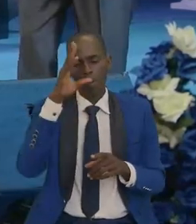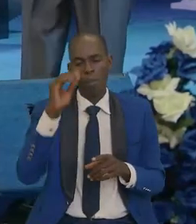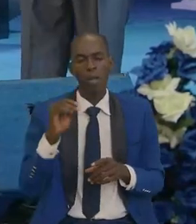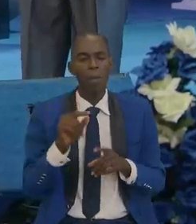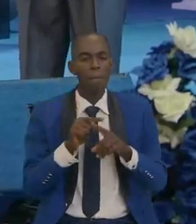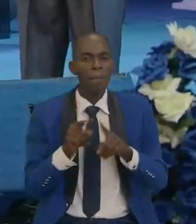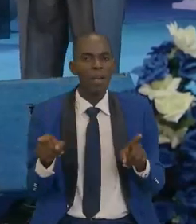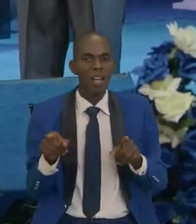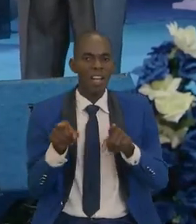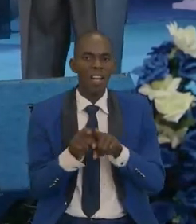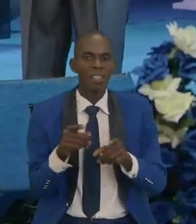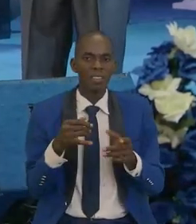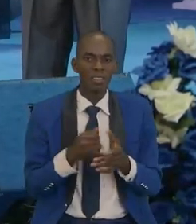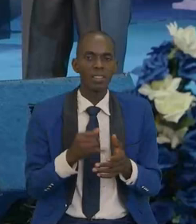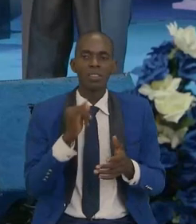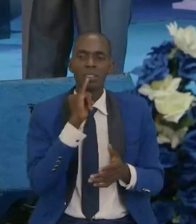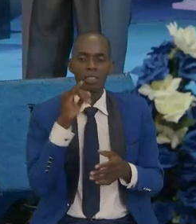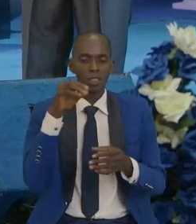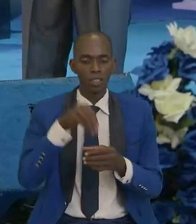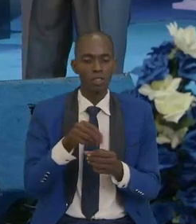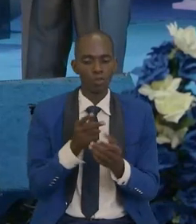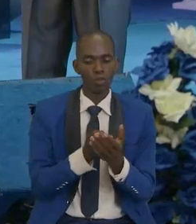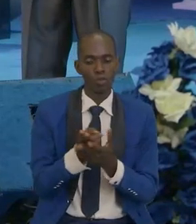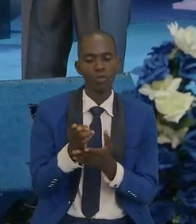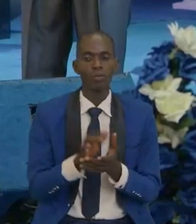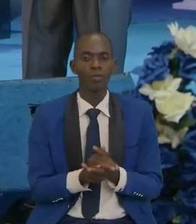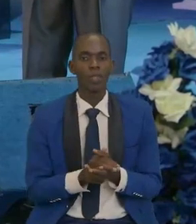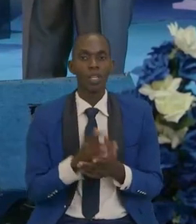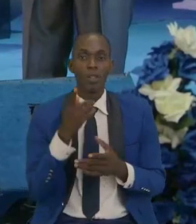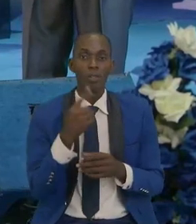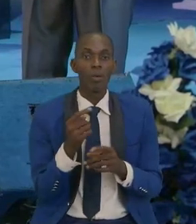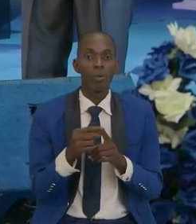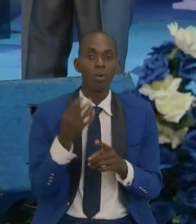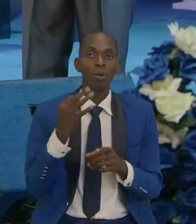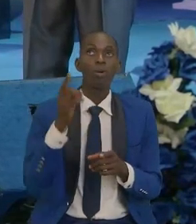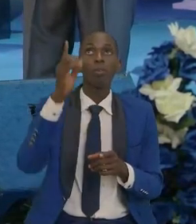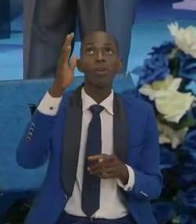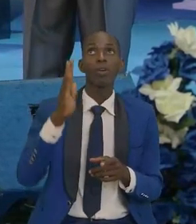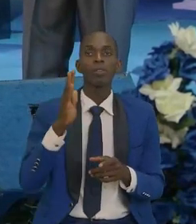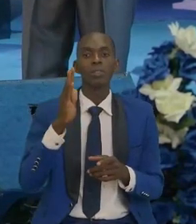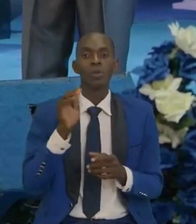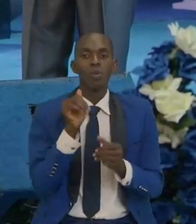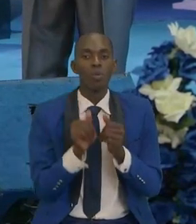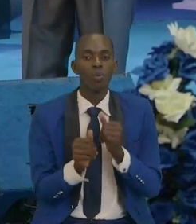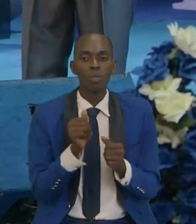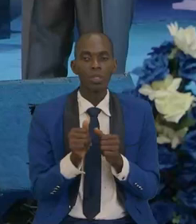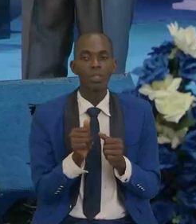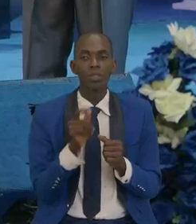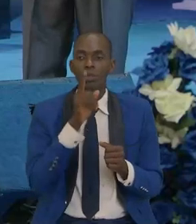tu ne reçois pas la parole comme étant de l'homme, mais comme la parole est véritablement une parole de Dieu.